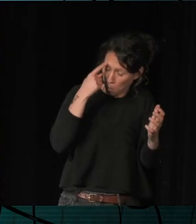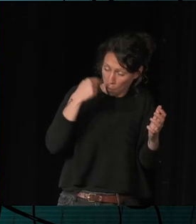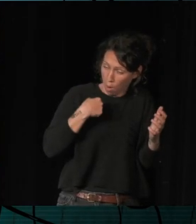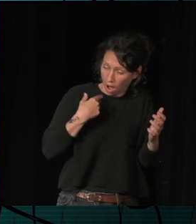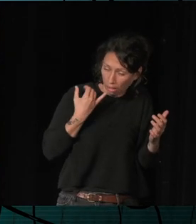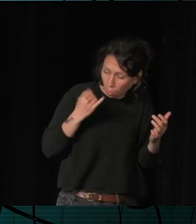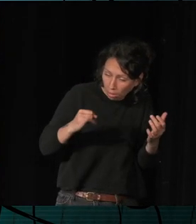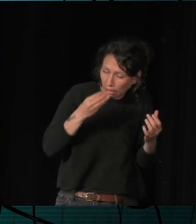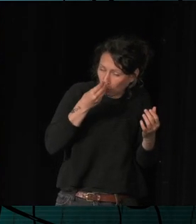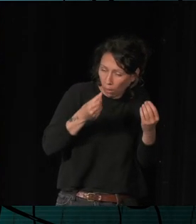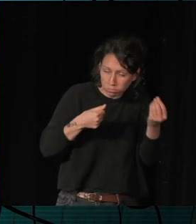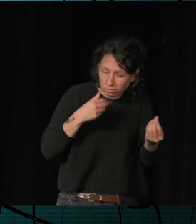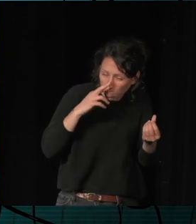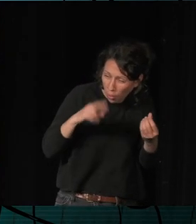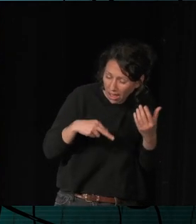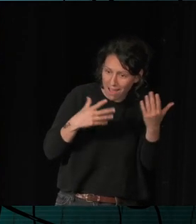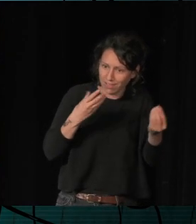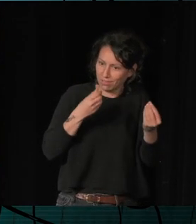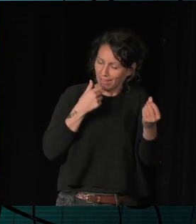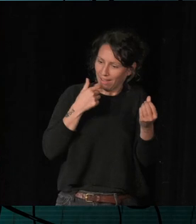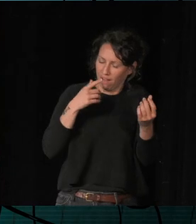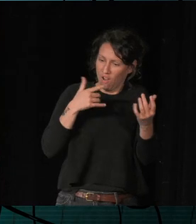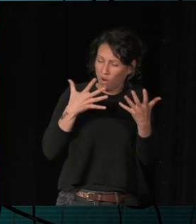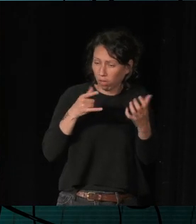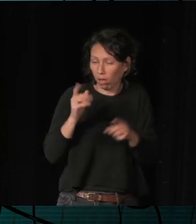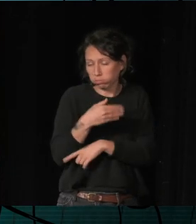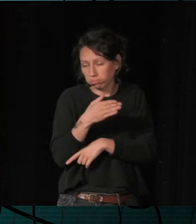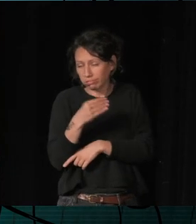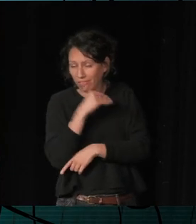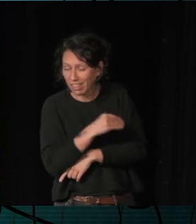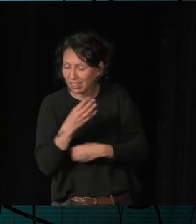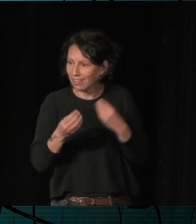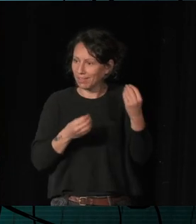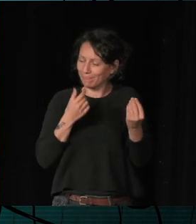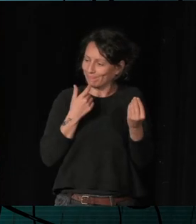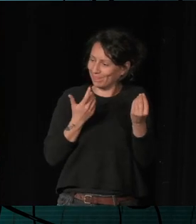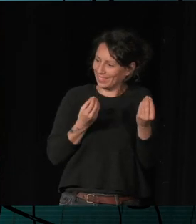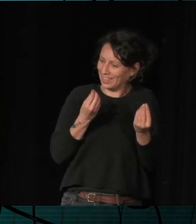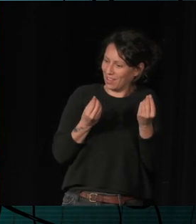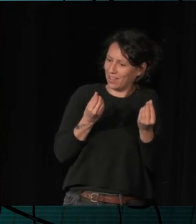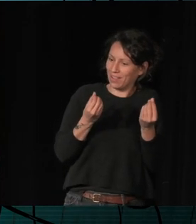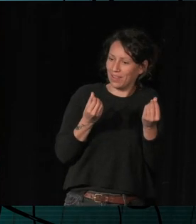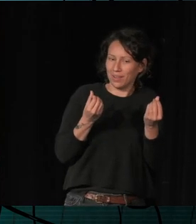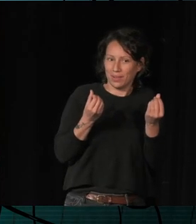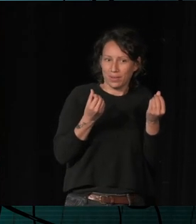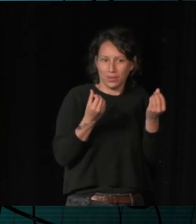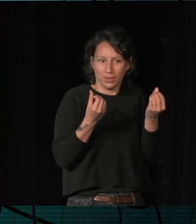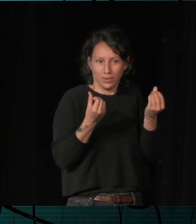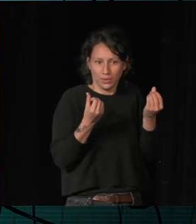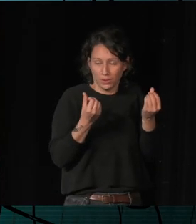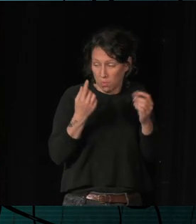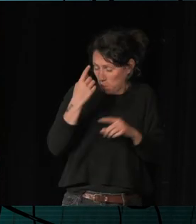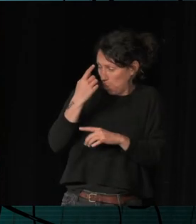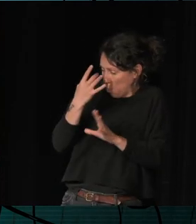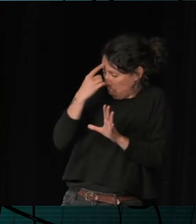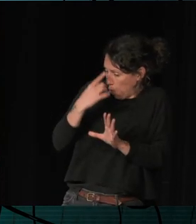cas, tu as dealé ce rapport entre ces moments-là, ces espèces vraiment de lignes de force, parce que j'ai cru comprendre,